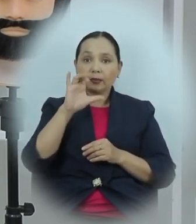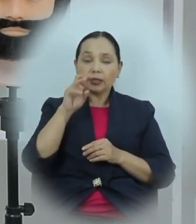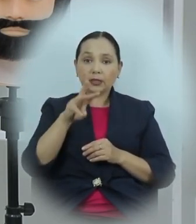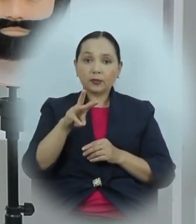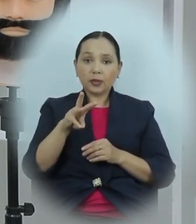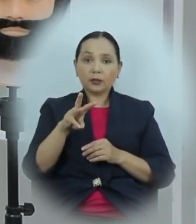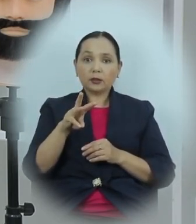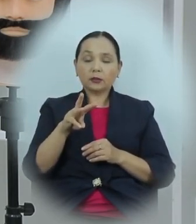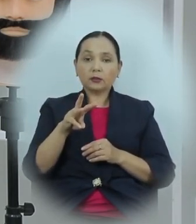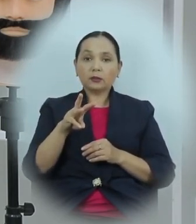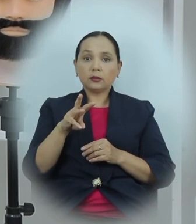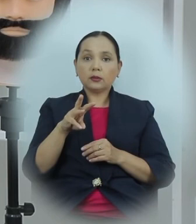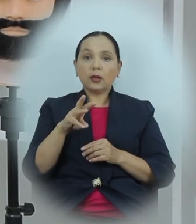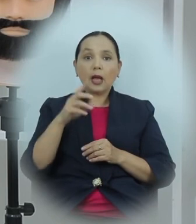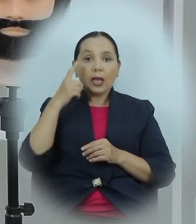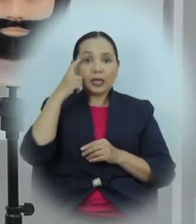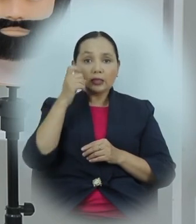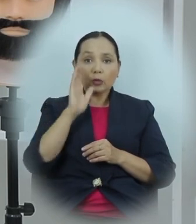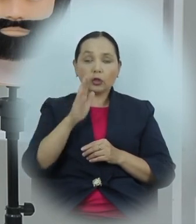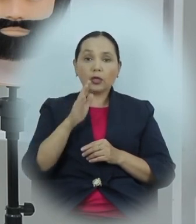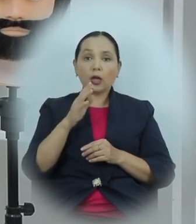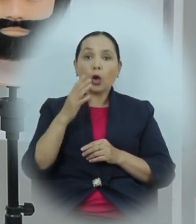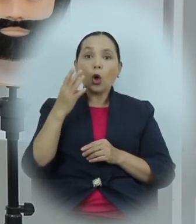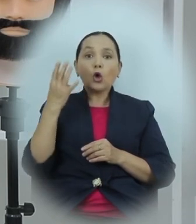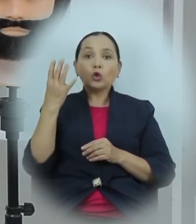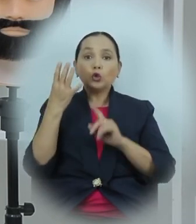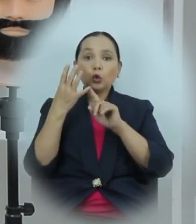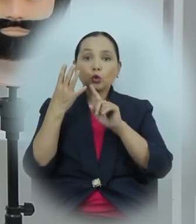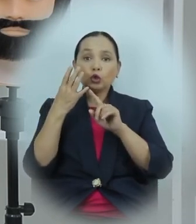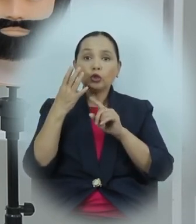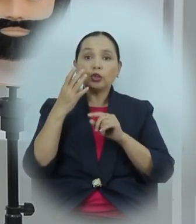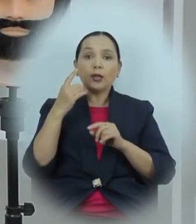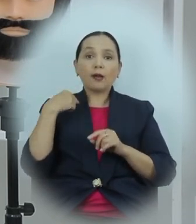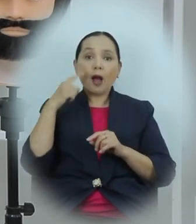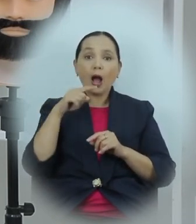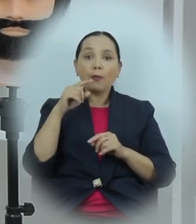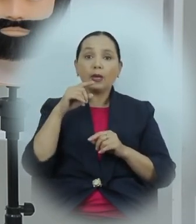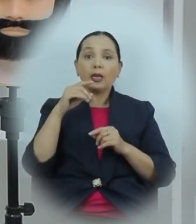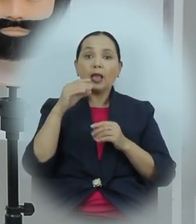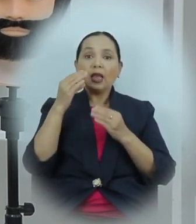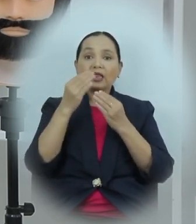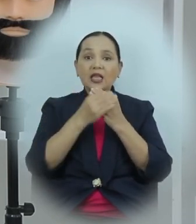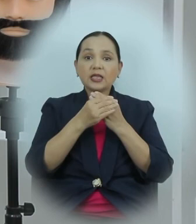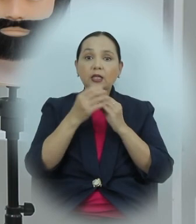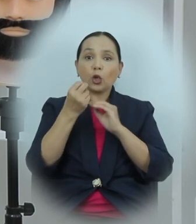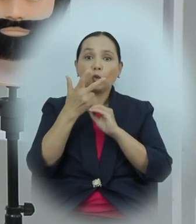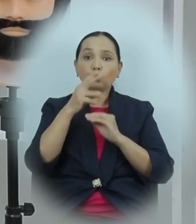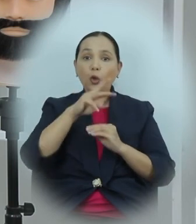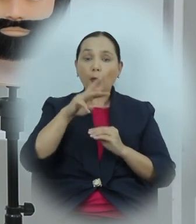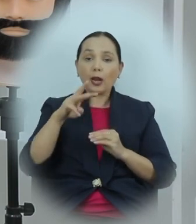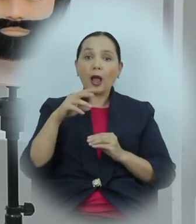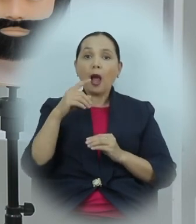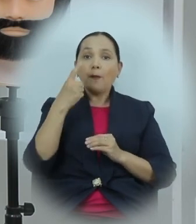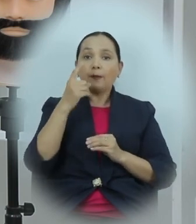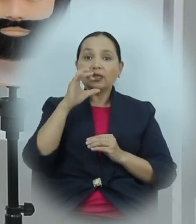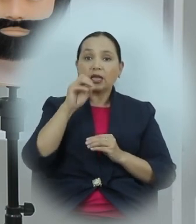santimetr. Eslatib o'taman, 4-chi raqamli nasadkada 13 mm, ya'ni 1